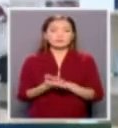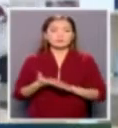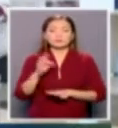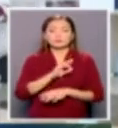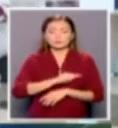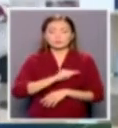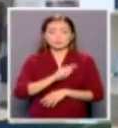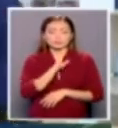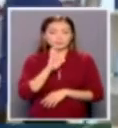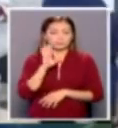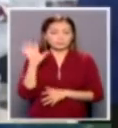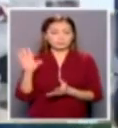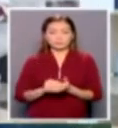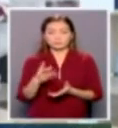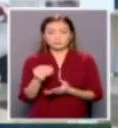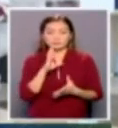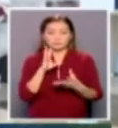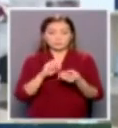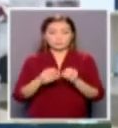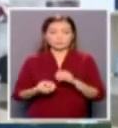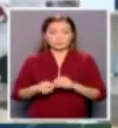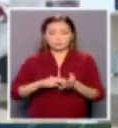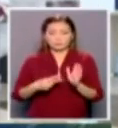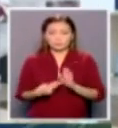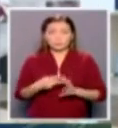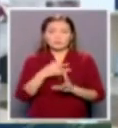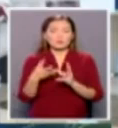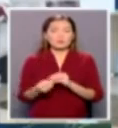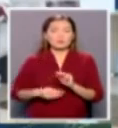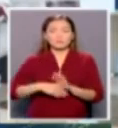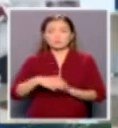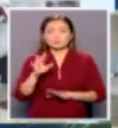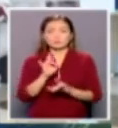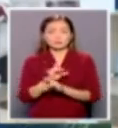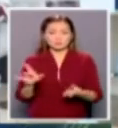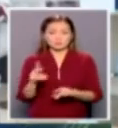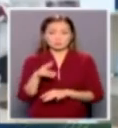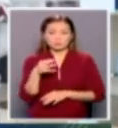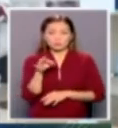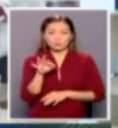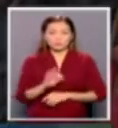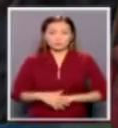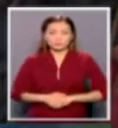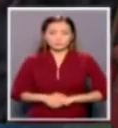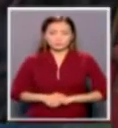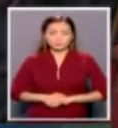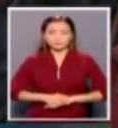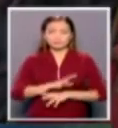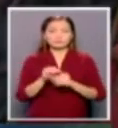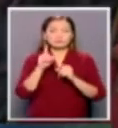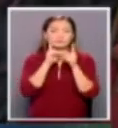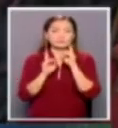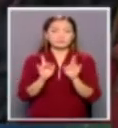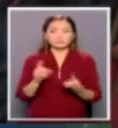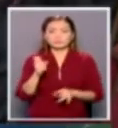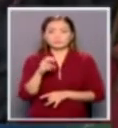направления работы для мам, а также совместные проекты. Все это было хорошо озвучено НПО. Также в ходе